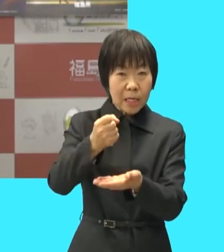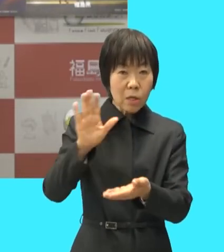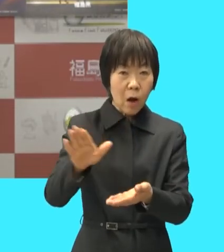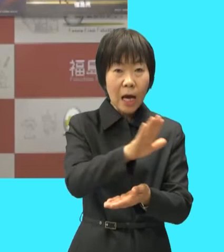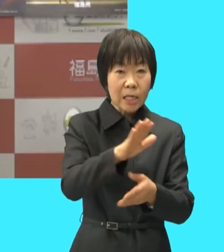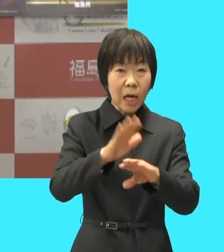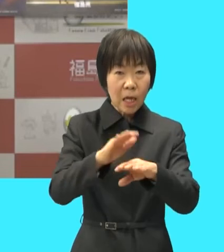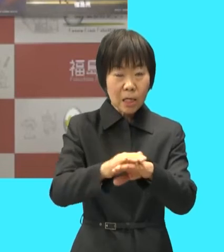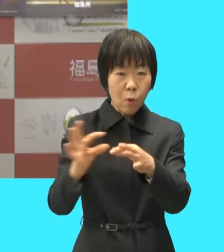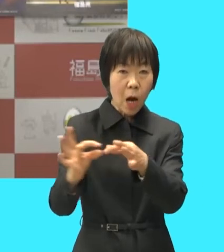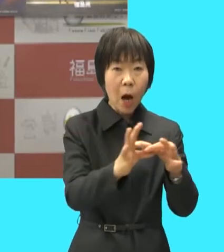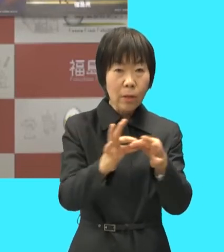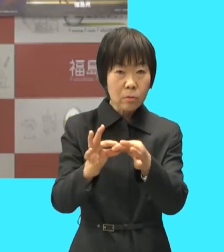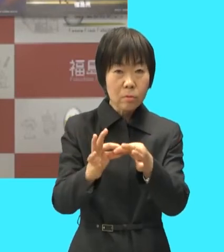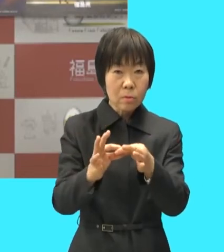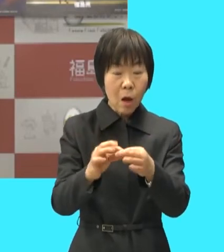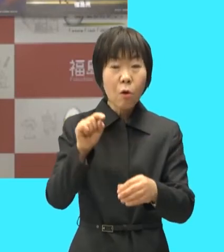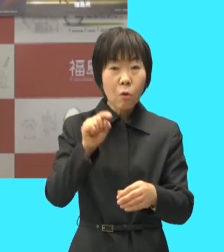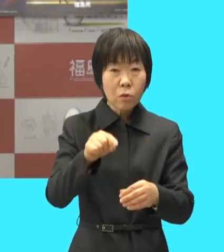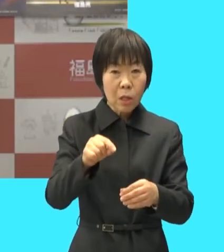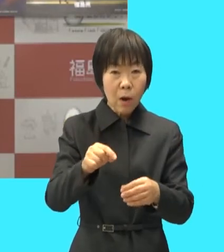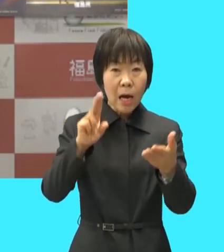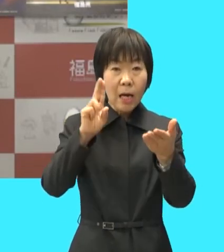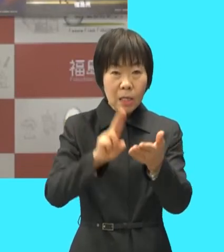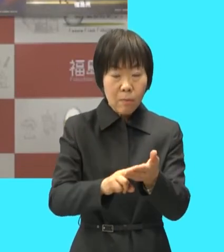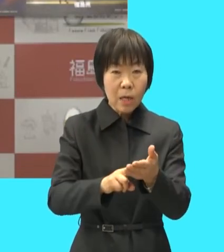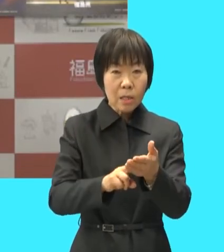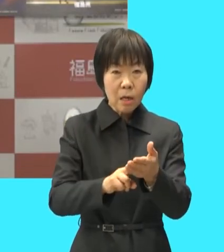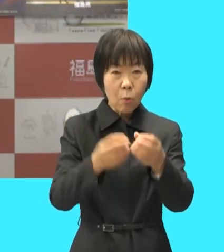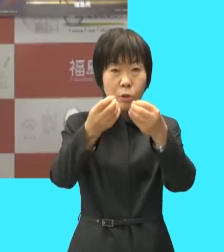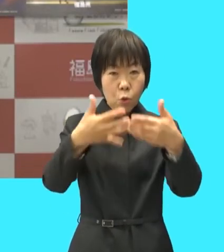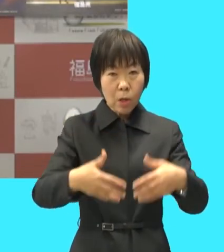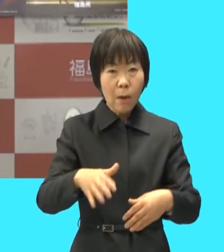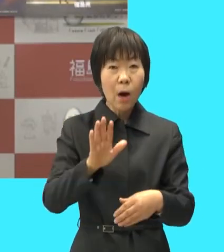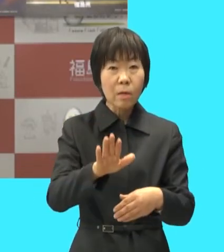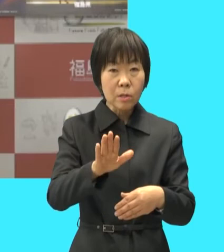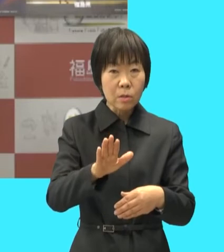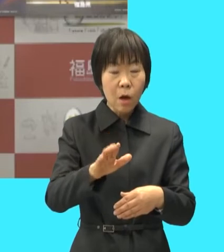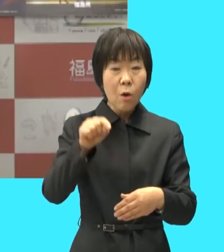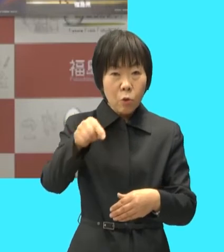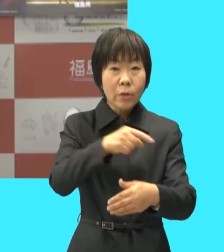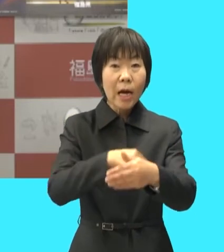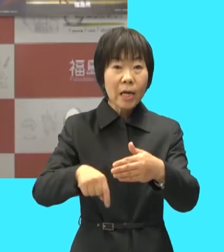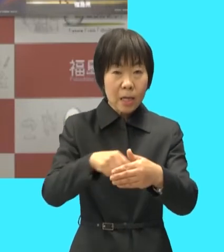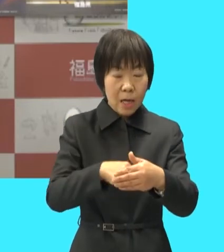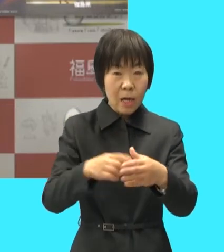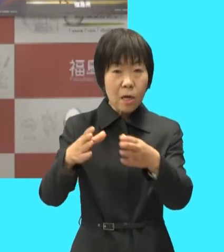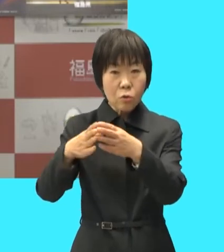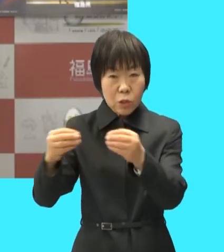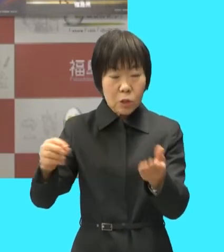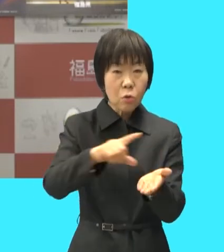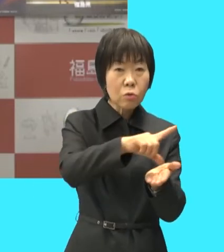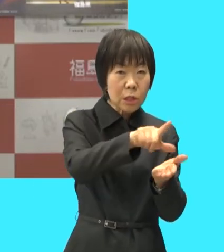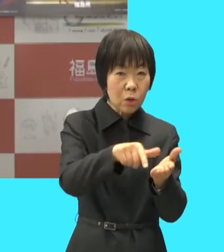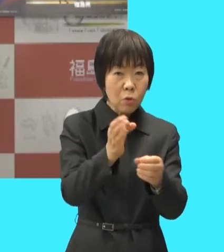というものにもかかってきますので、当然そこには一定の制約があります。その制約の中で、国と地方の